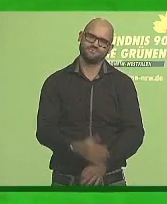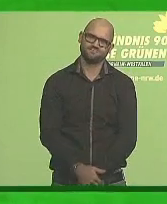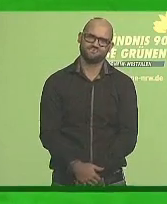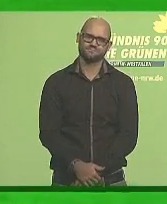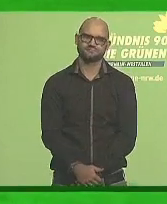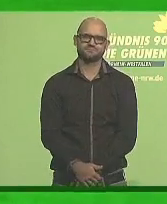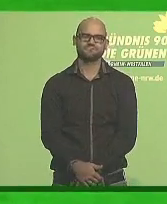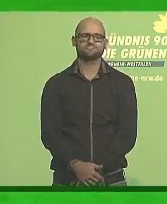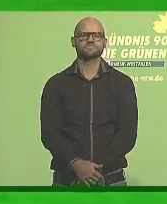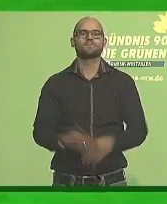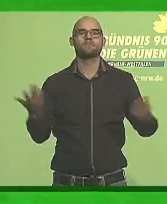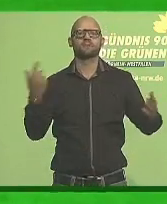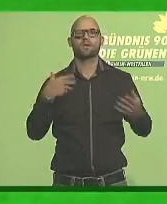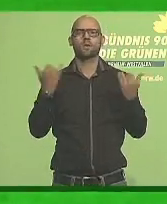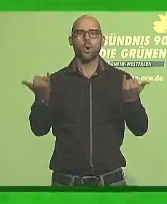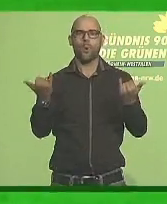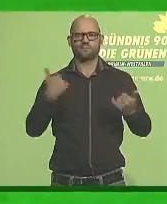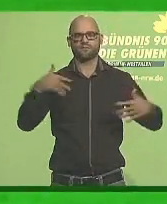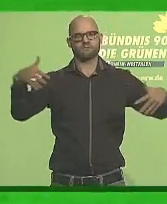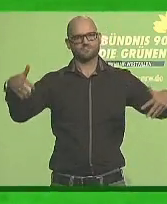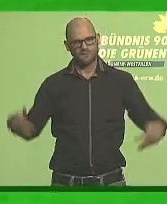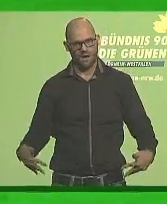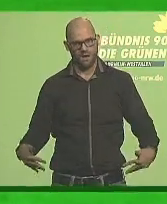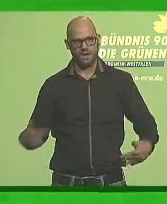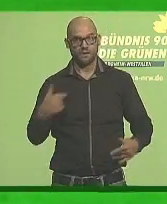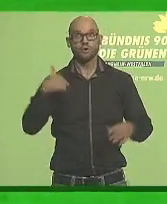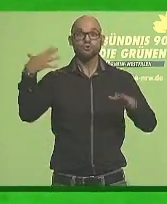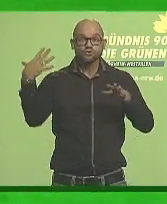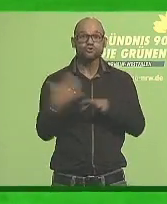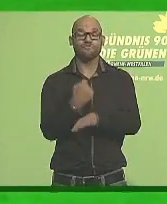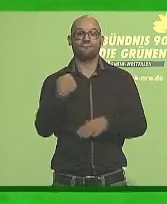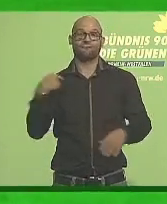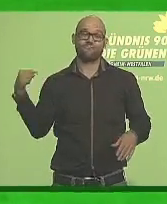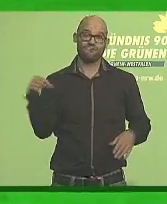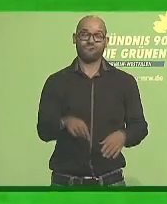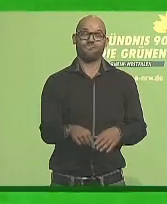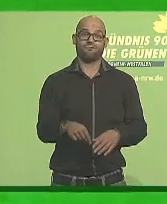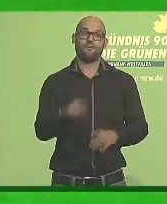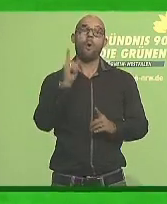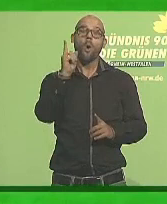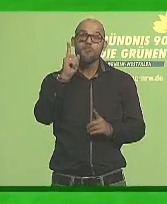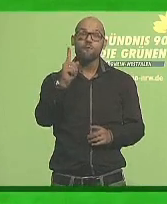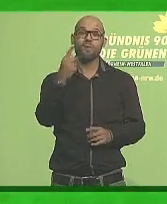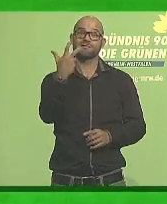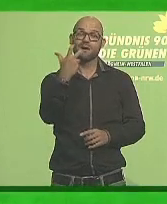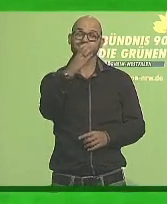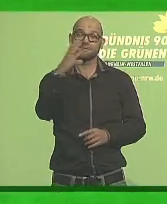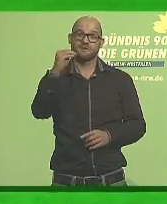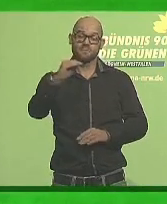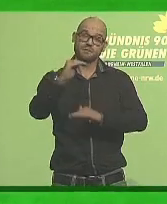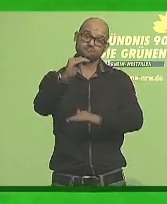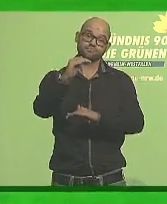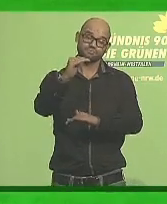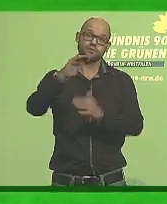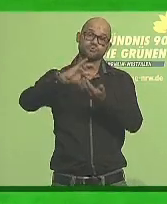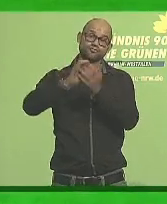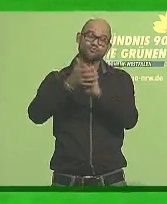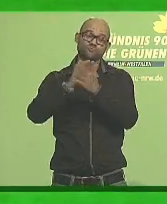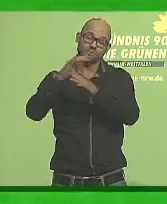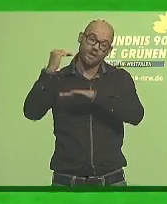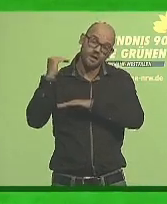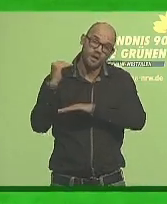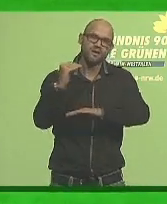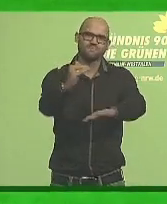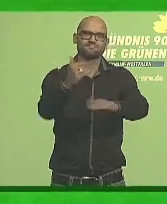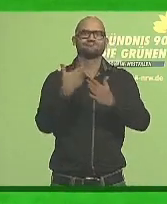Dass ich heute hier bin, dass ich es geschafft habe, herzukommen, trotz 30 cm Schnee in Lüchow-Dannenberg, ist nicht